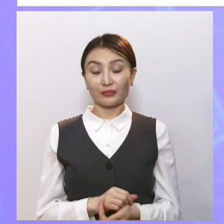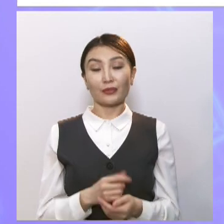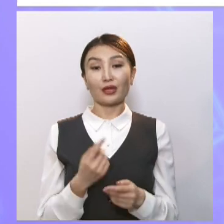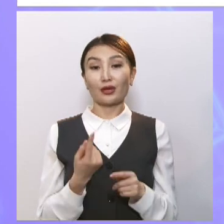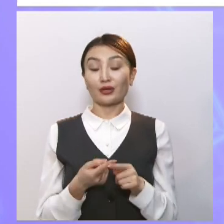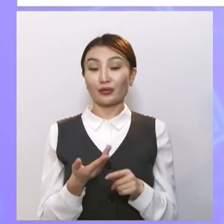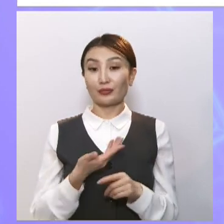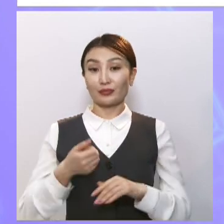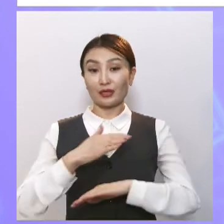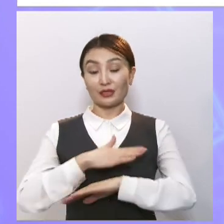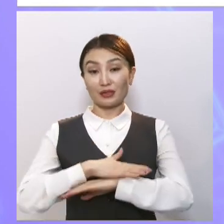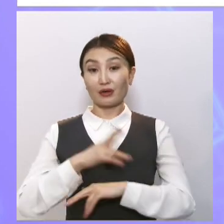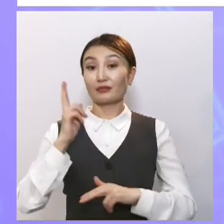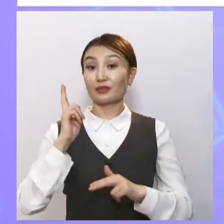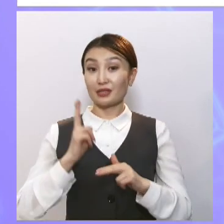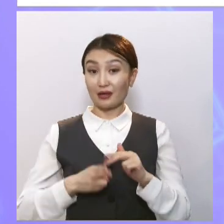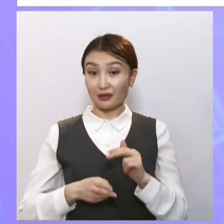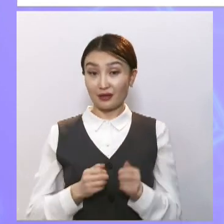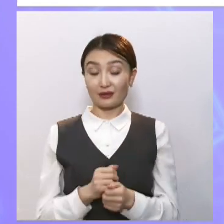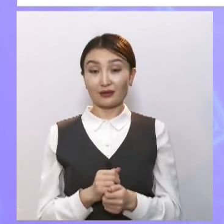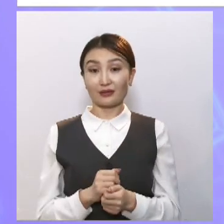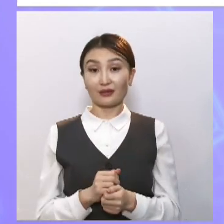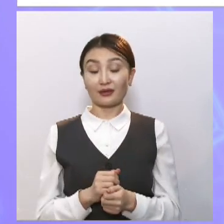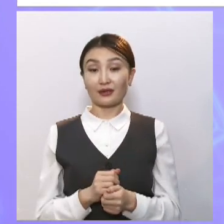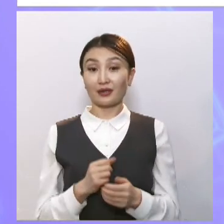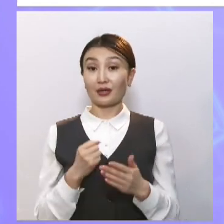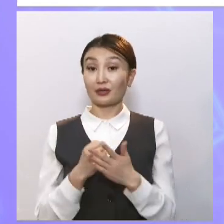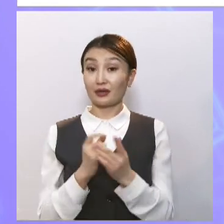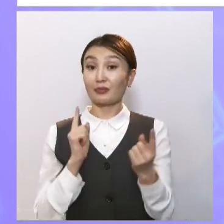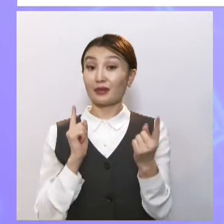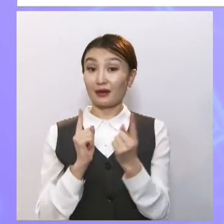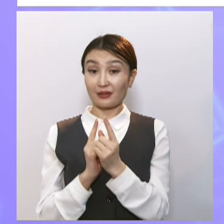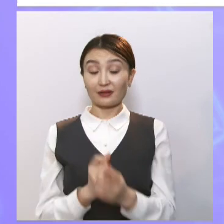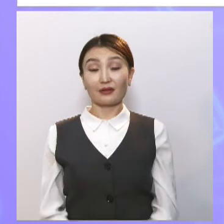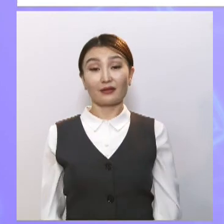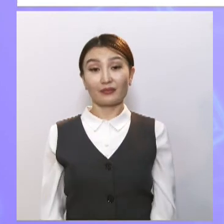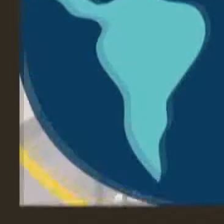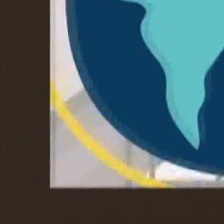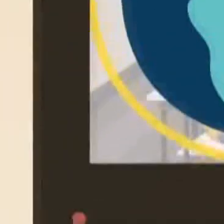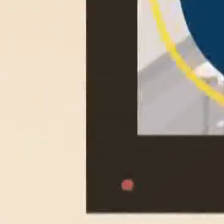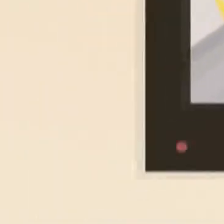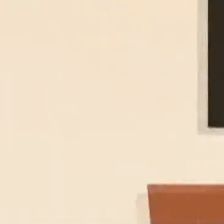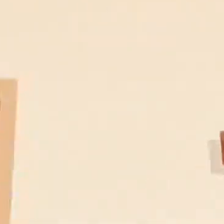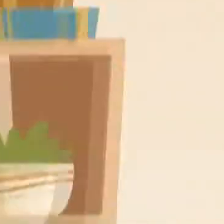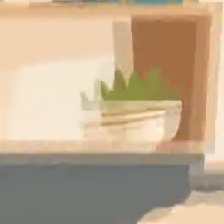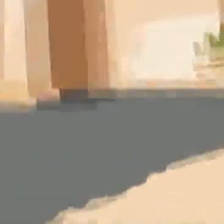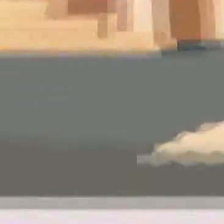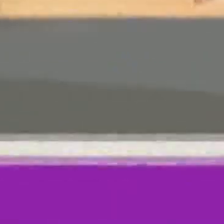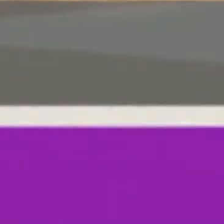Ушуну менен сабағыңыз аяқтады. Саламатта қалғыла.